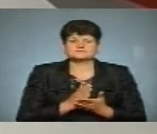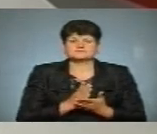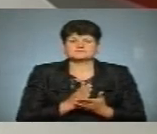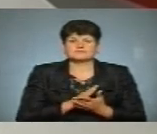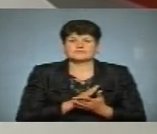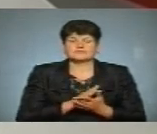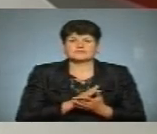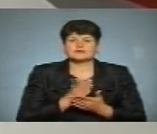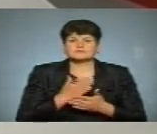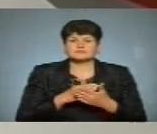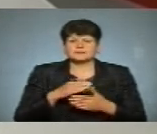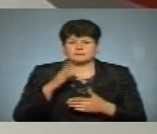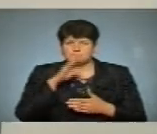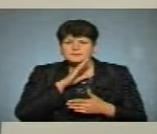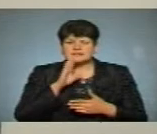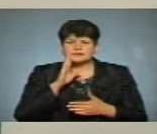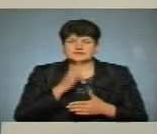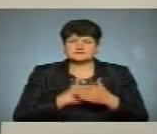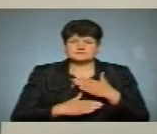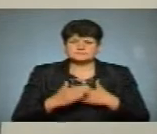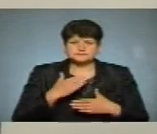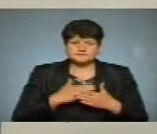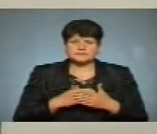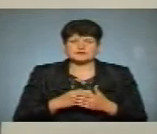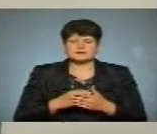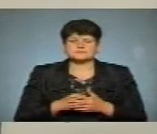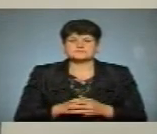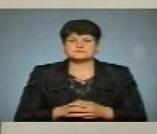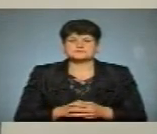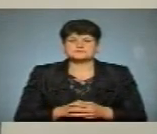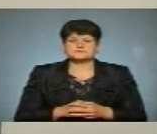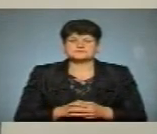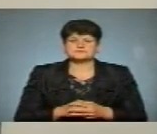непрацездатні батьки, чи непрацездатна матір, чи непрацездатний батько.